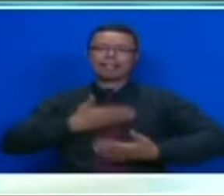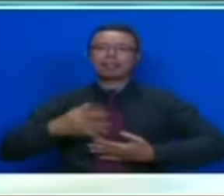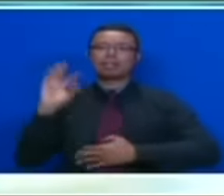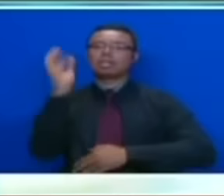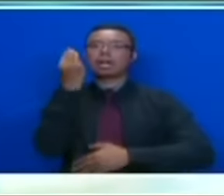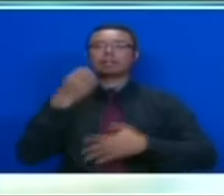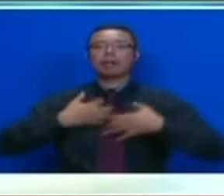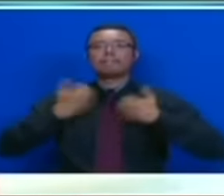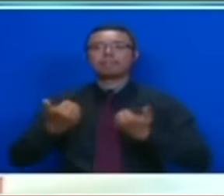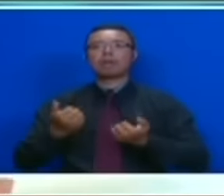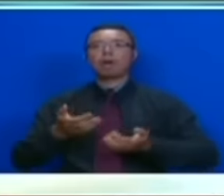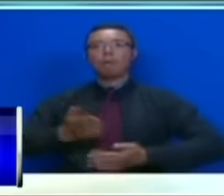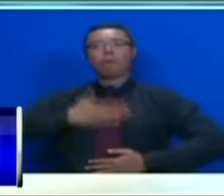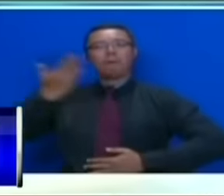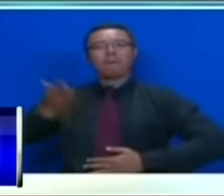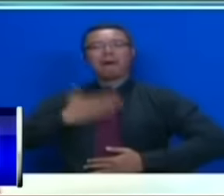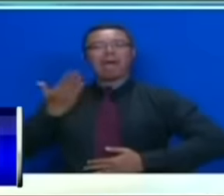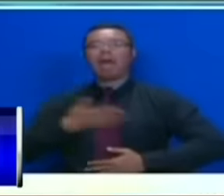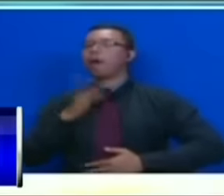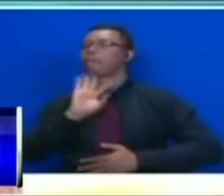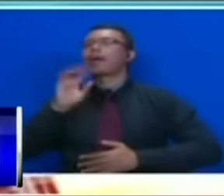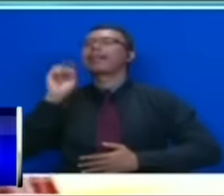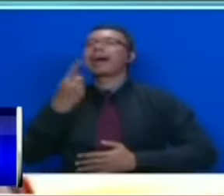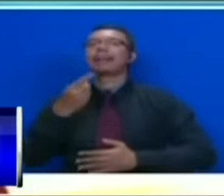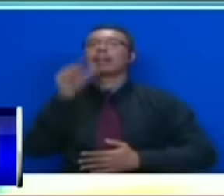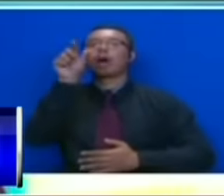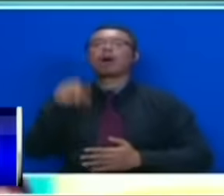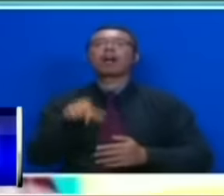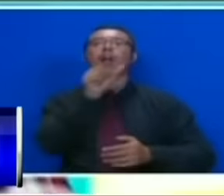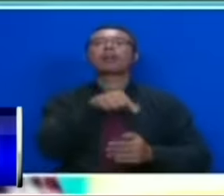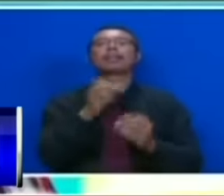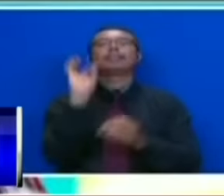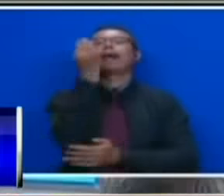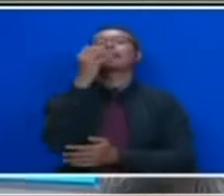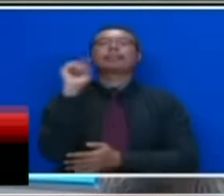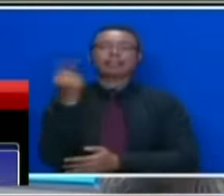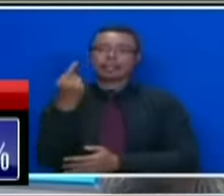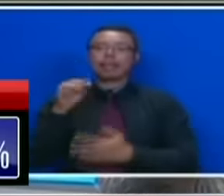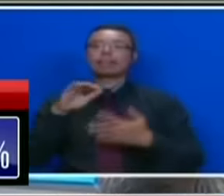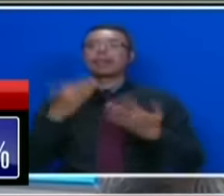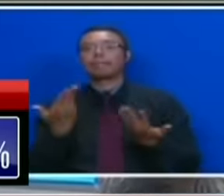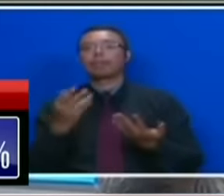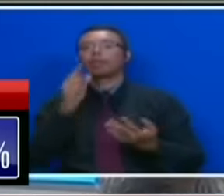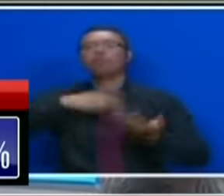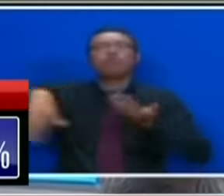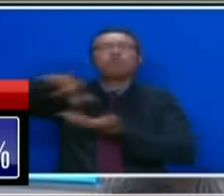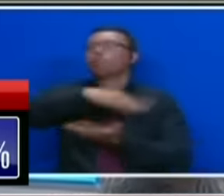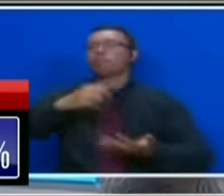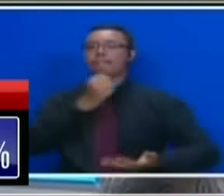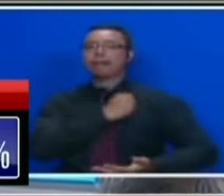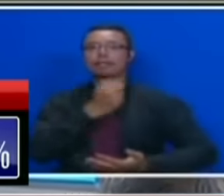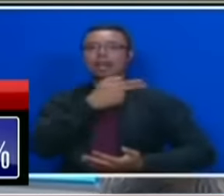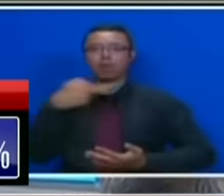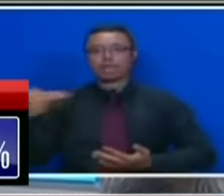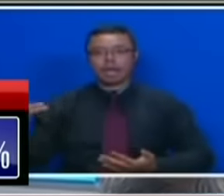yang bisa dibanggakan bukan hanya oleh warga Jakarta saja, tapi juga seluruh bangsa